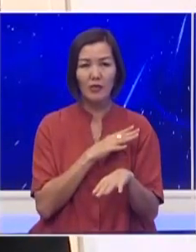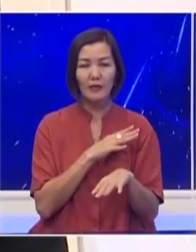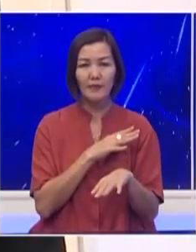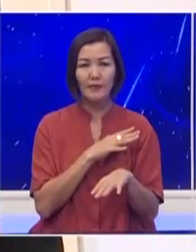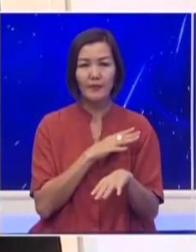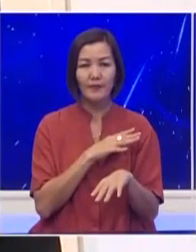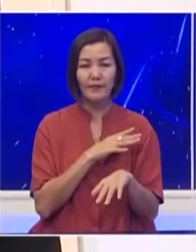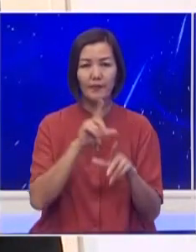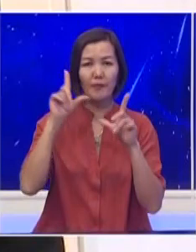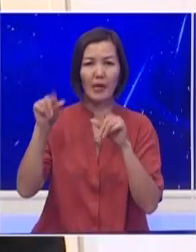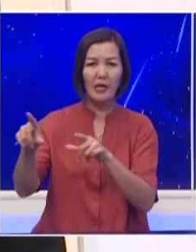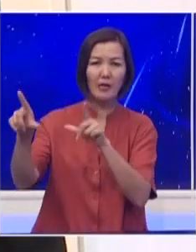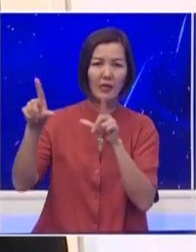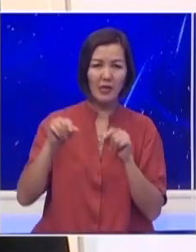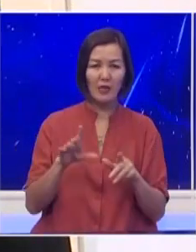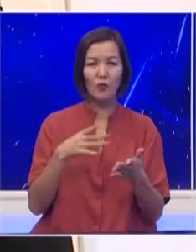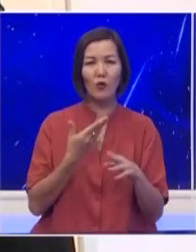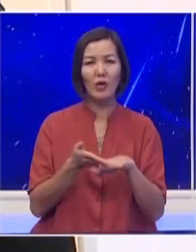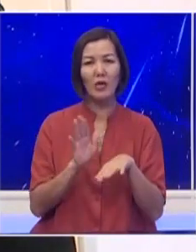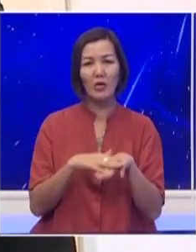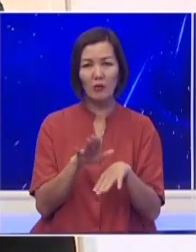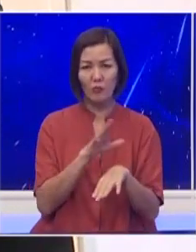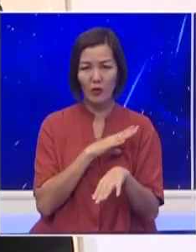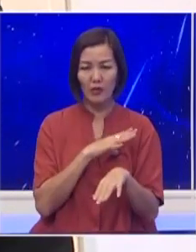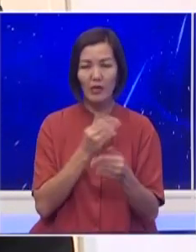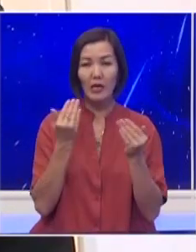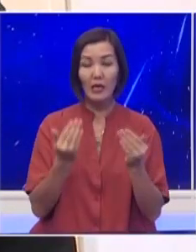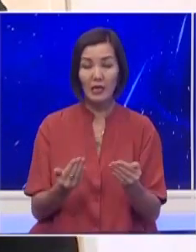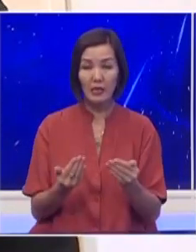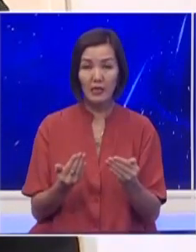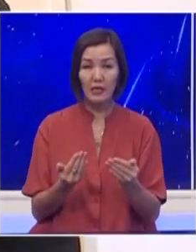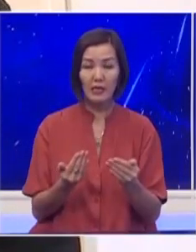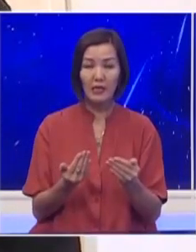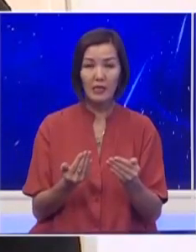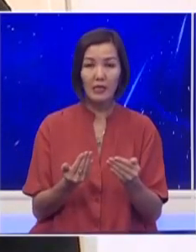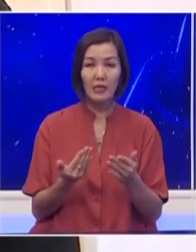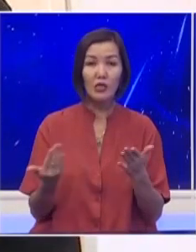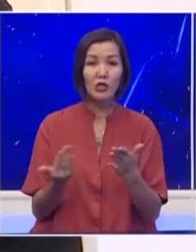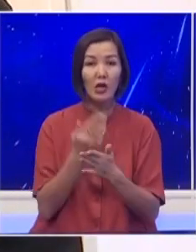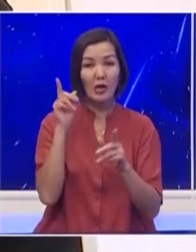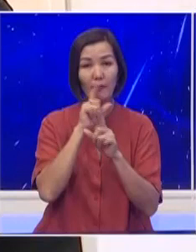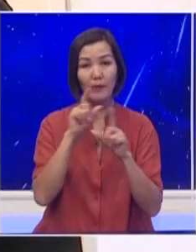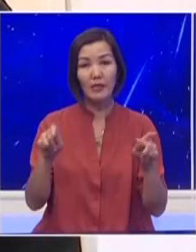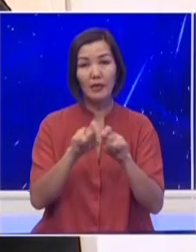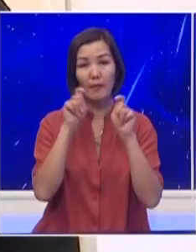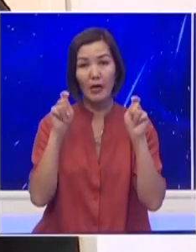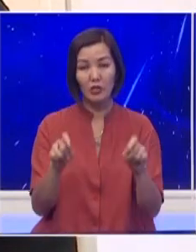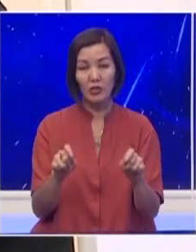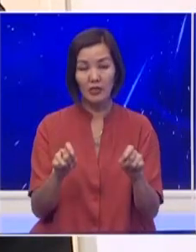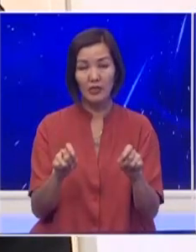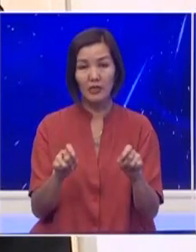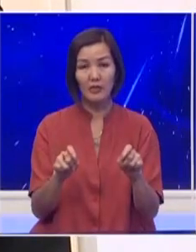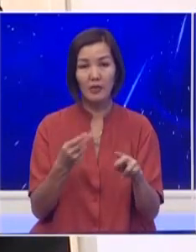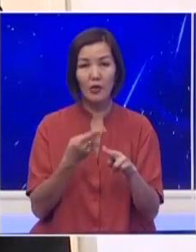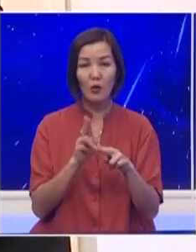кетуі дейтін біз үшін үлкен қиыншылық болды. Енді міне Құдай айтаба жаңа мектеп күн нұрымен таласқан